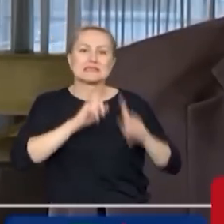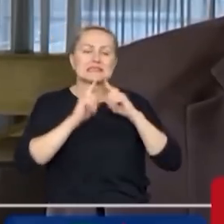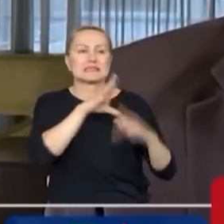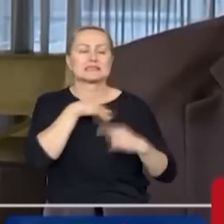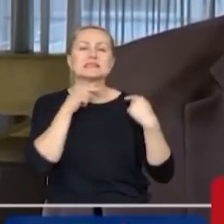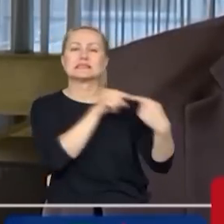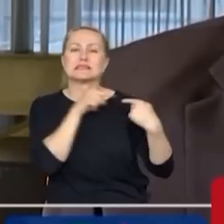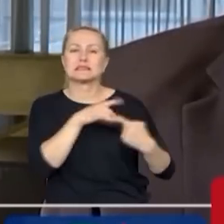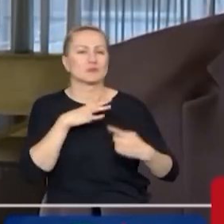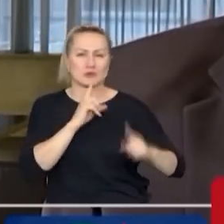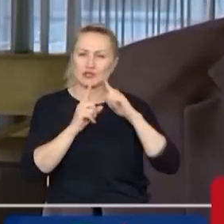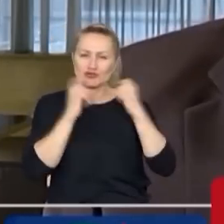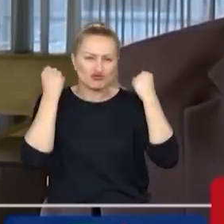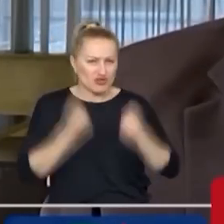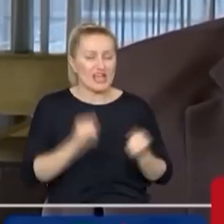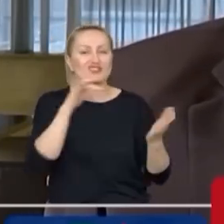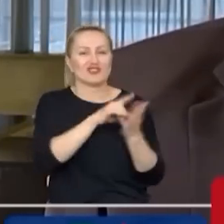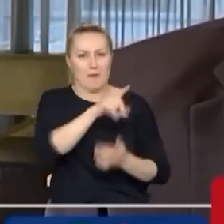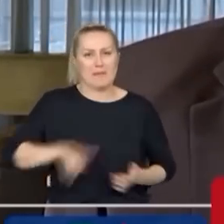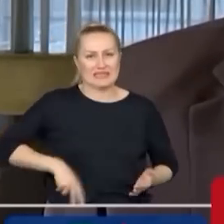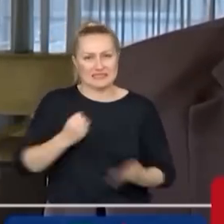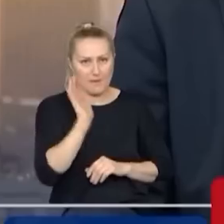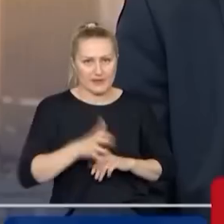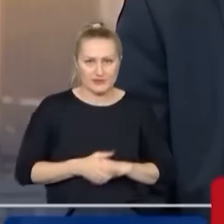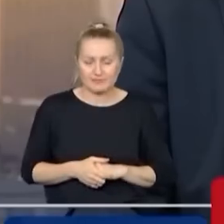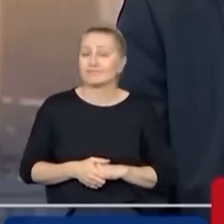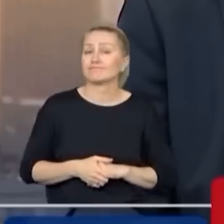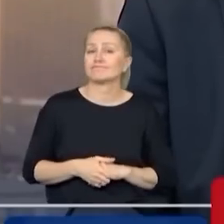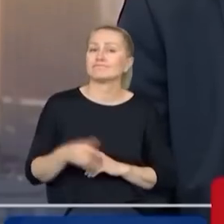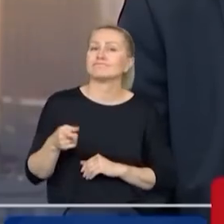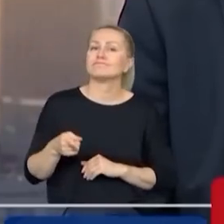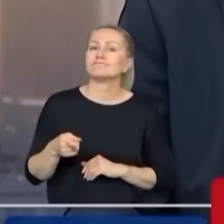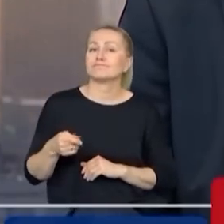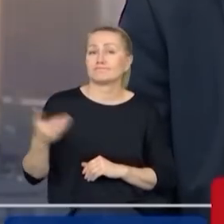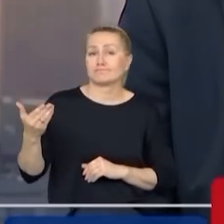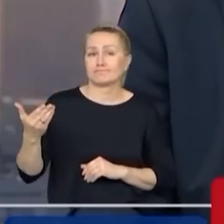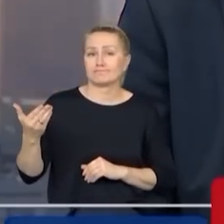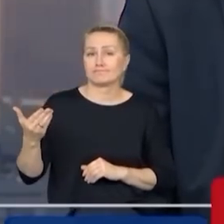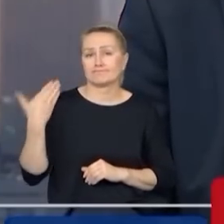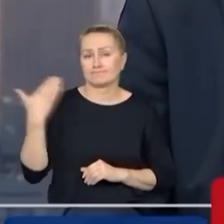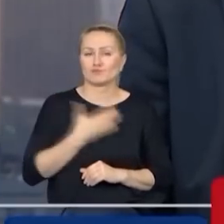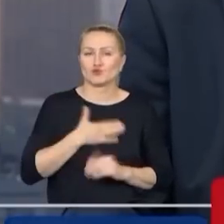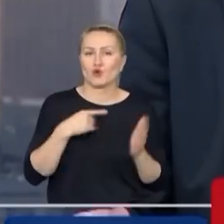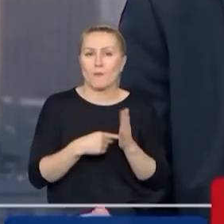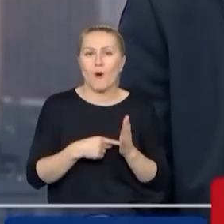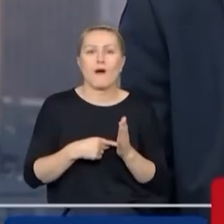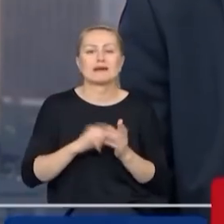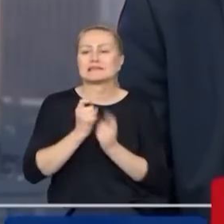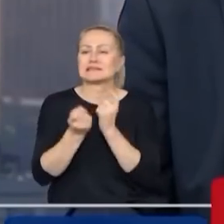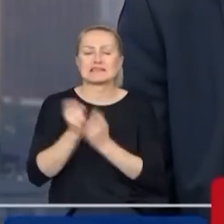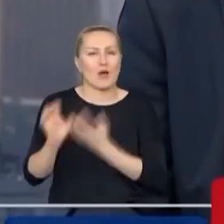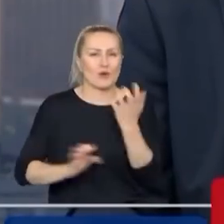dyskusja dzisiaj w MSZ-cie, jak również i w Komisji Europejskiej. W sobotę cały świat właściwie żył tym puczem,